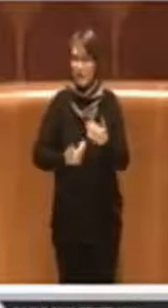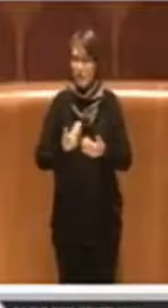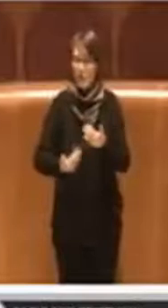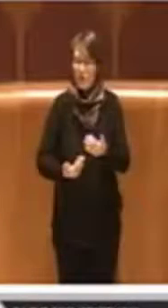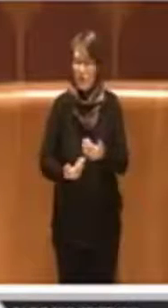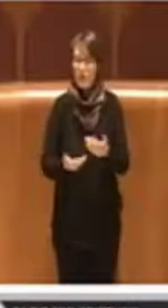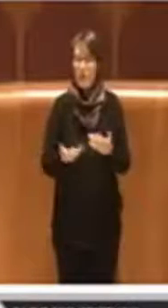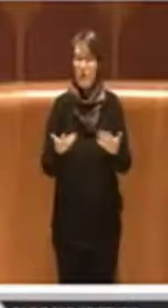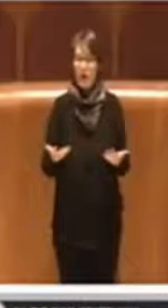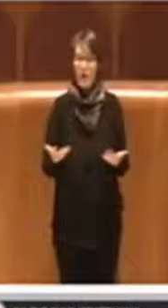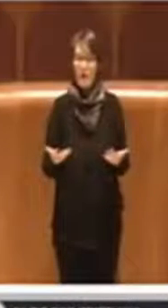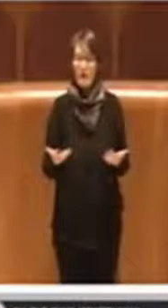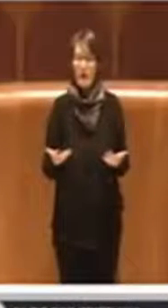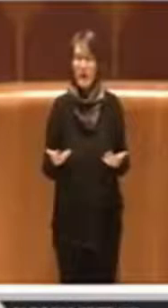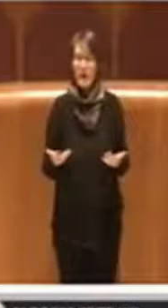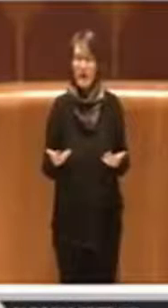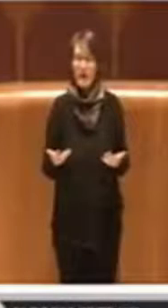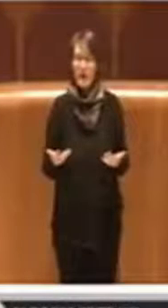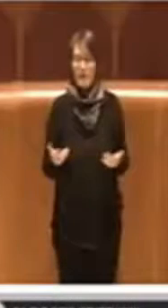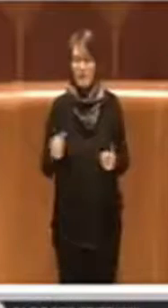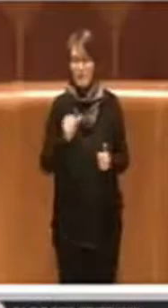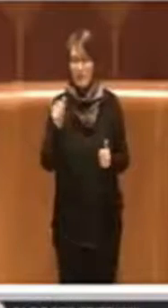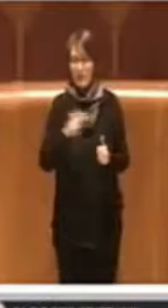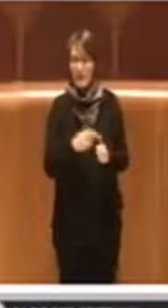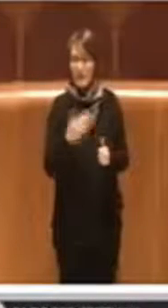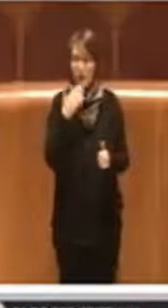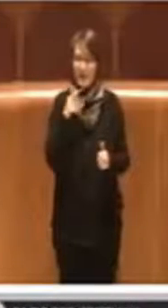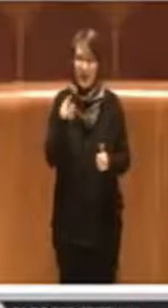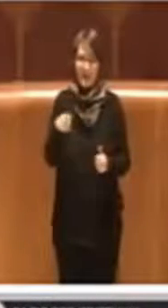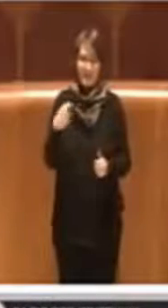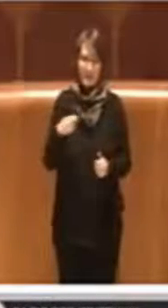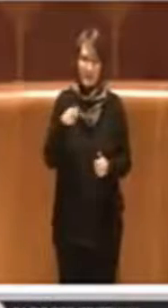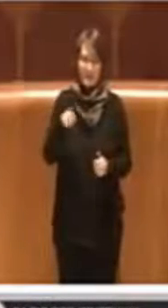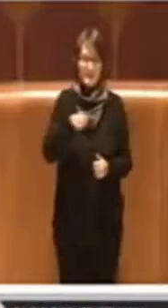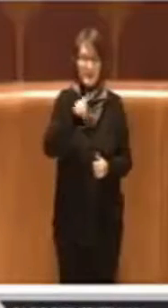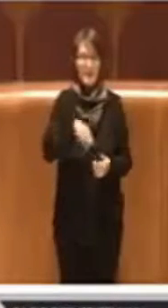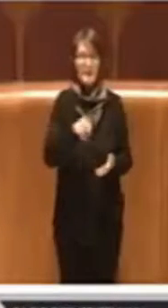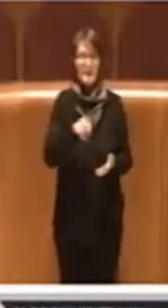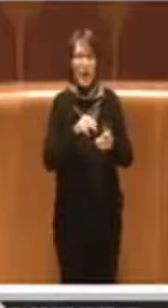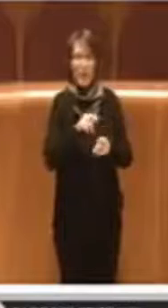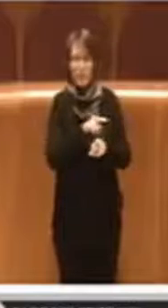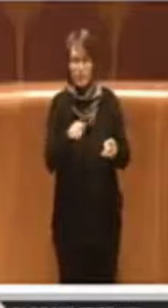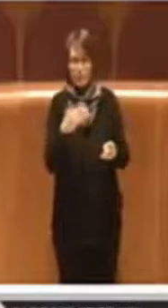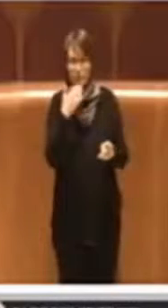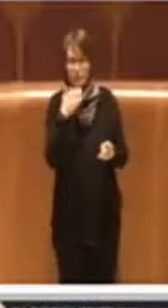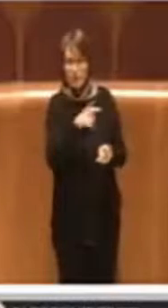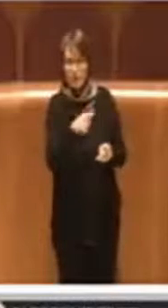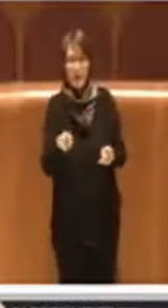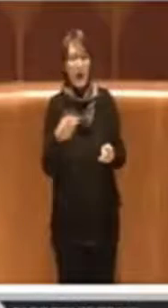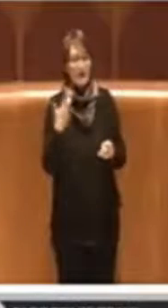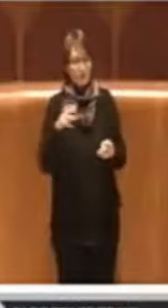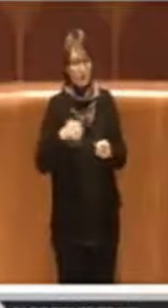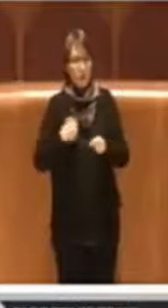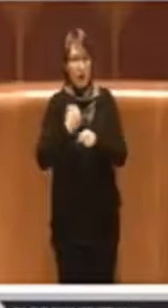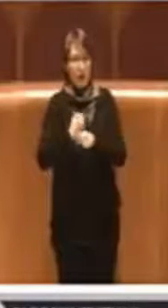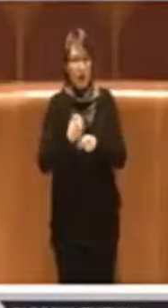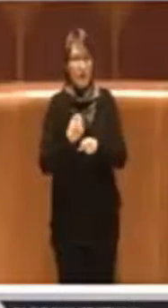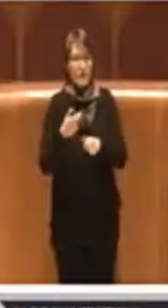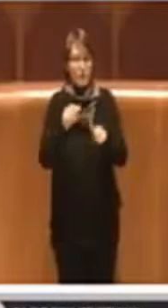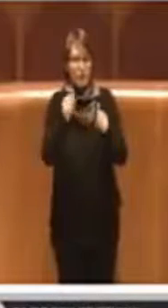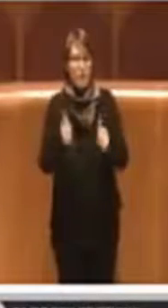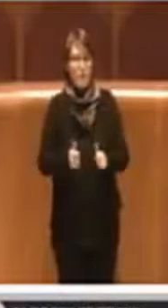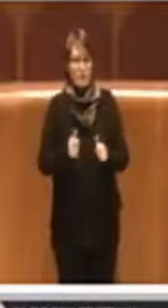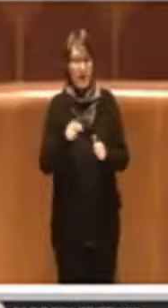Allora, un ringraziamento va a lei come Presidente e agli uffici che hanno lavorato su questa modalità, anche in tempi brevi, come